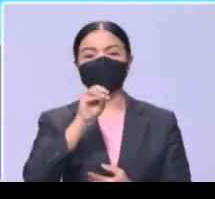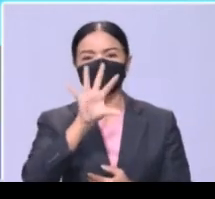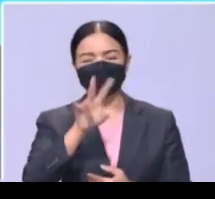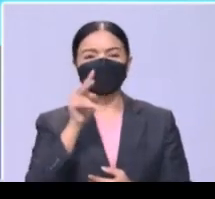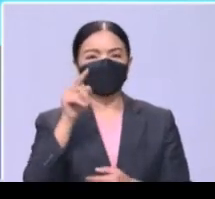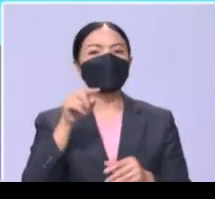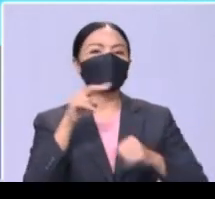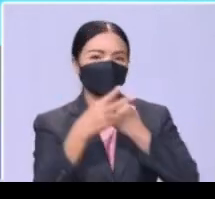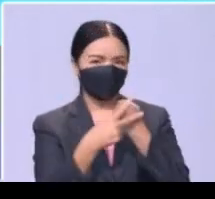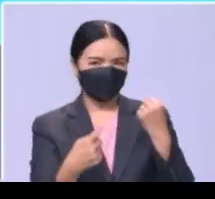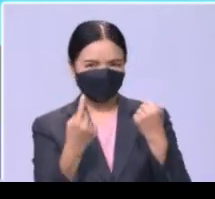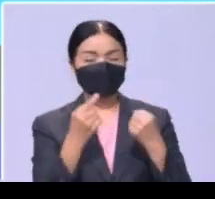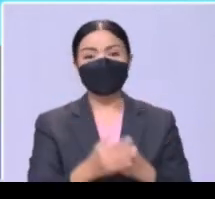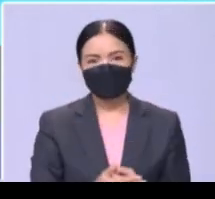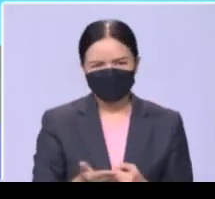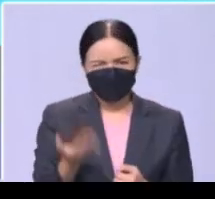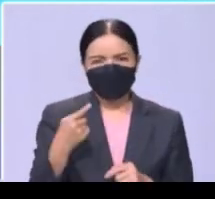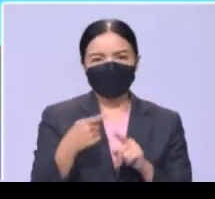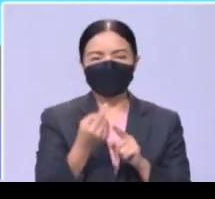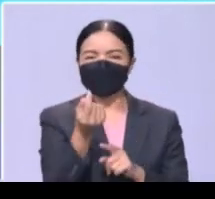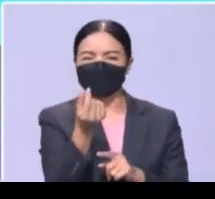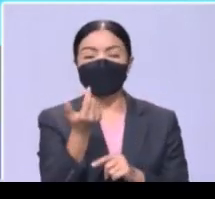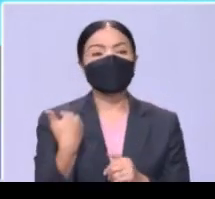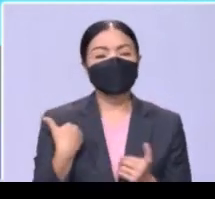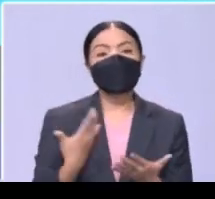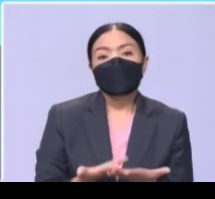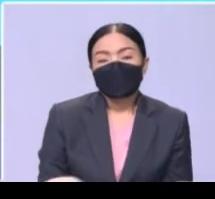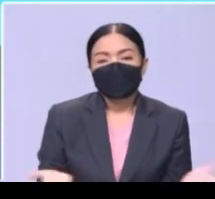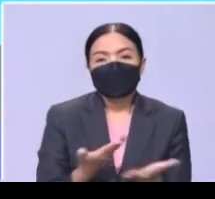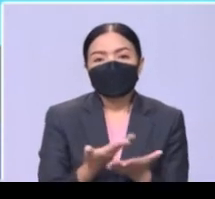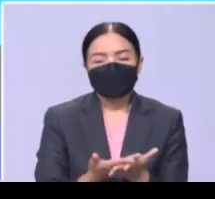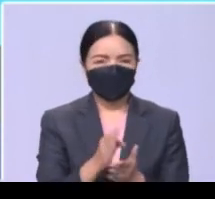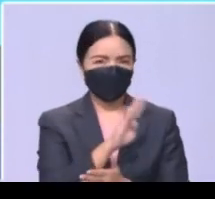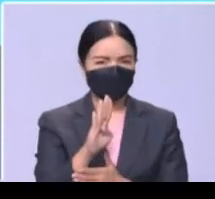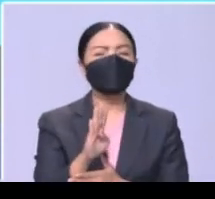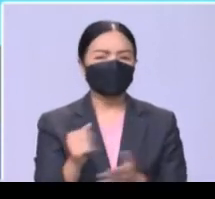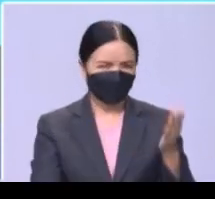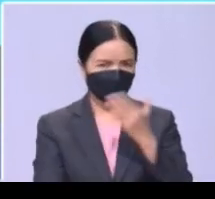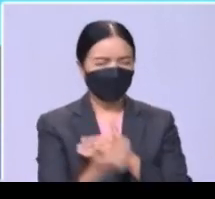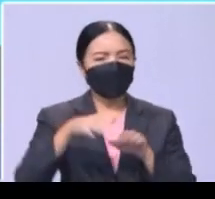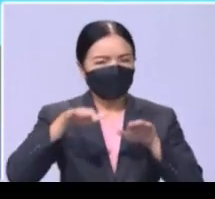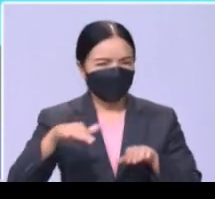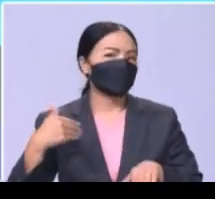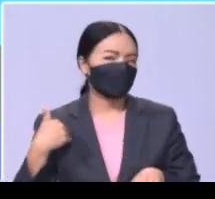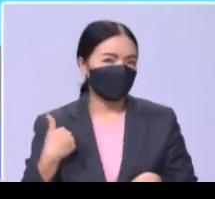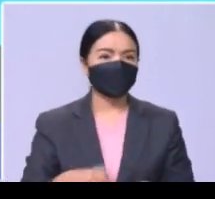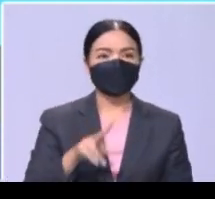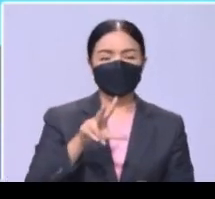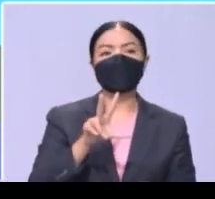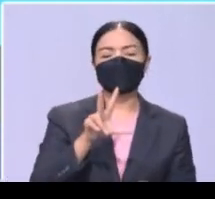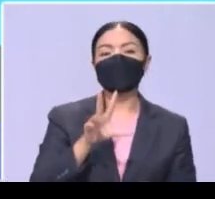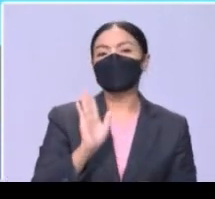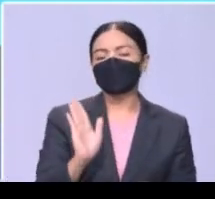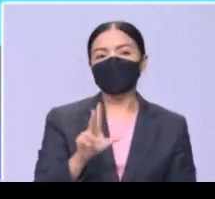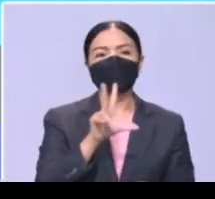สตางค์ต่อดอลลาร์สหรัฐแข็งค่าขึ้นเล็กน้อยค่ะด้วยนะคะเงินระบุว่าเงินบาทยังมีโอกาสอ่อนค่าและมีแนวต้านอยู่ที่ 34